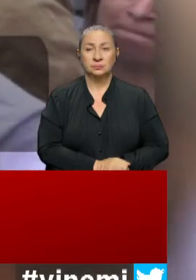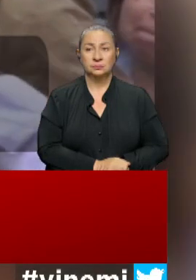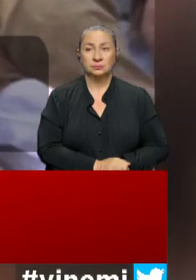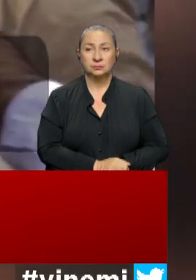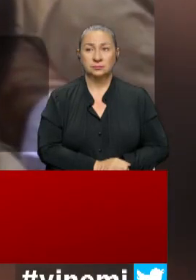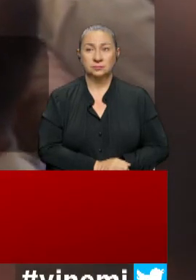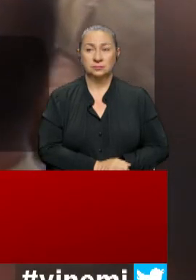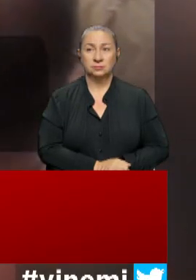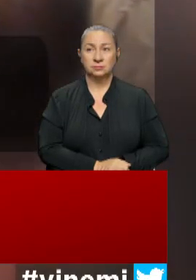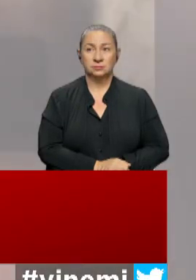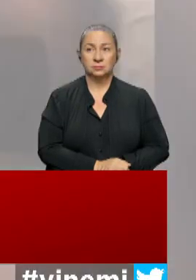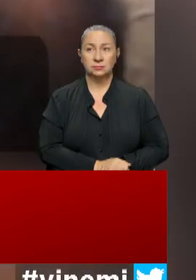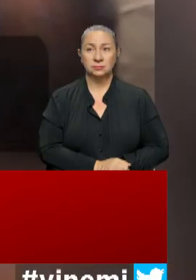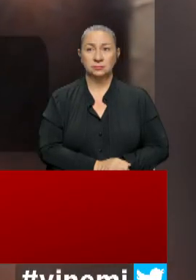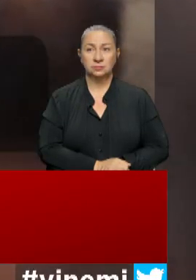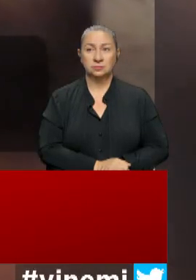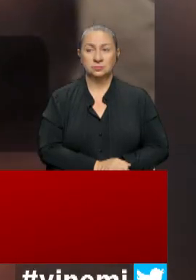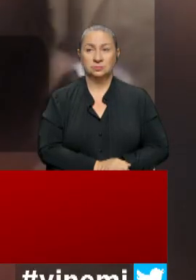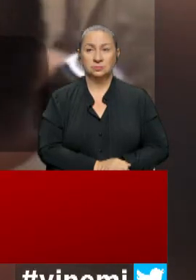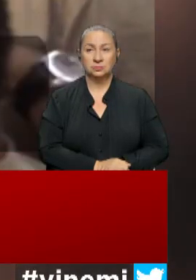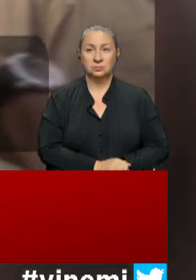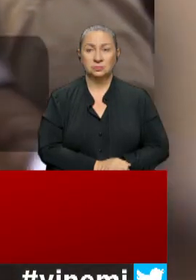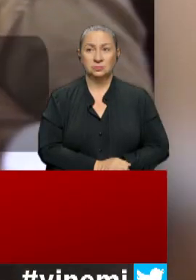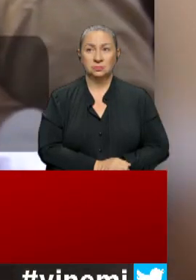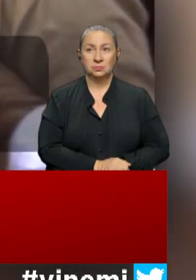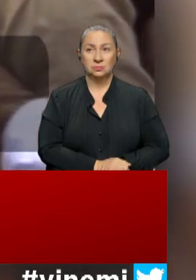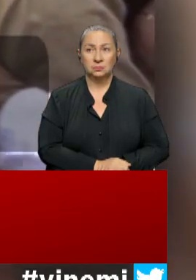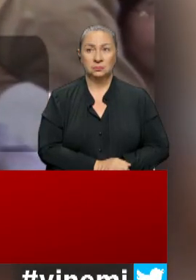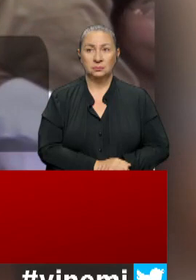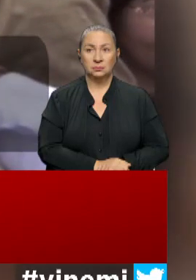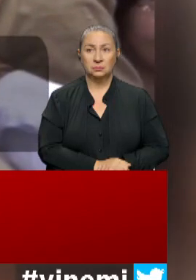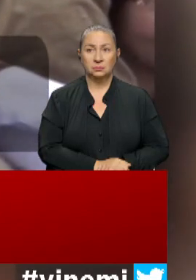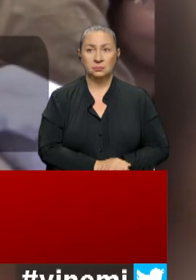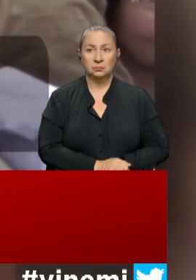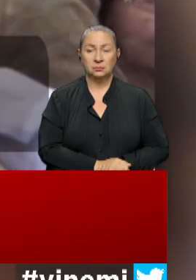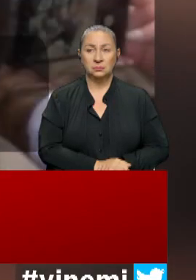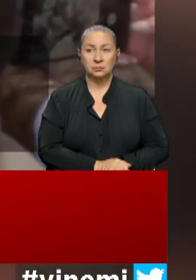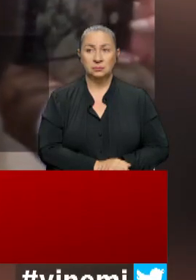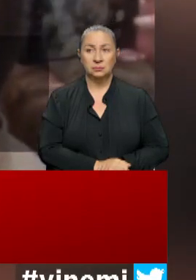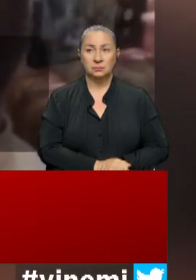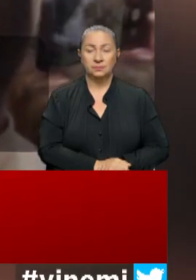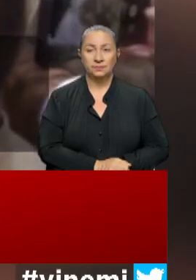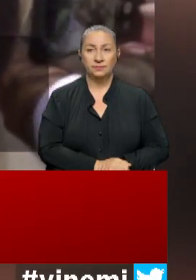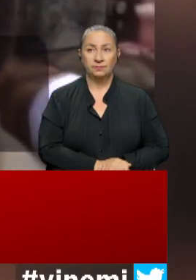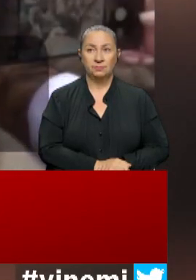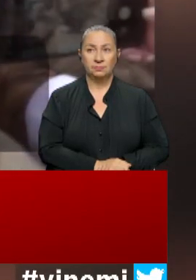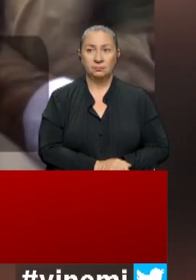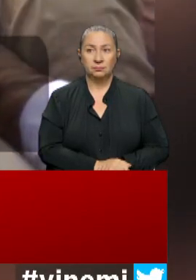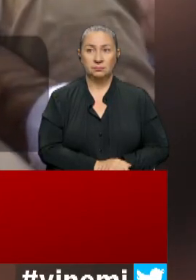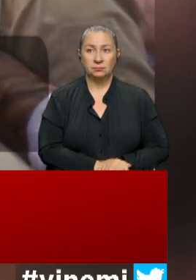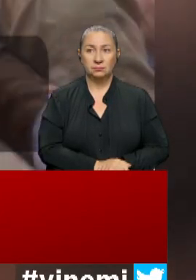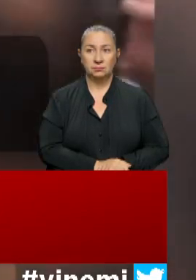bu? PKK'yı. HDP. Ya kim dedi alıyor? Yok efendim ya. Bu yalan mı ya? Yalan tabii. Yok efendim içinde.